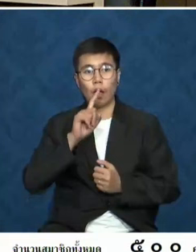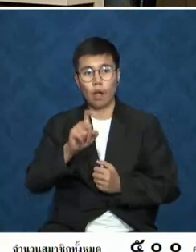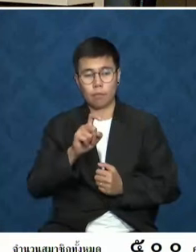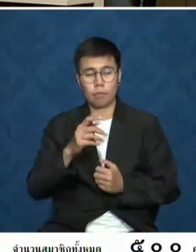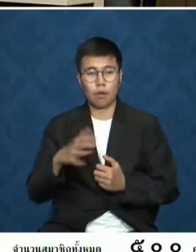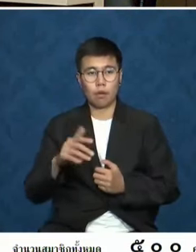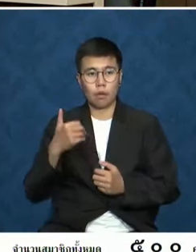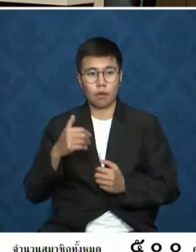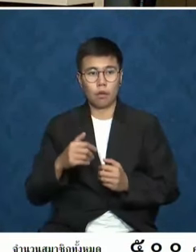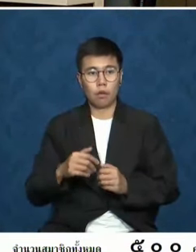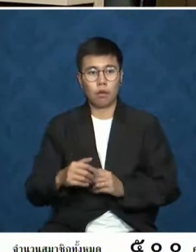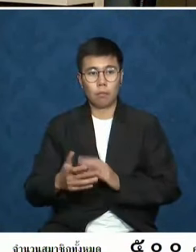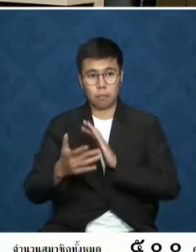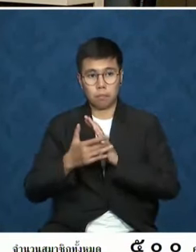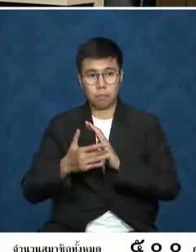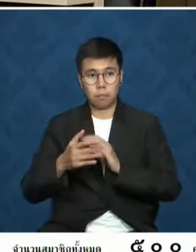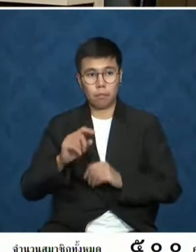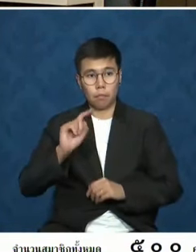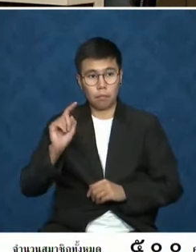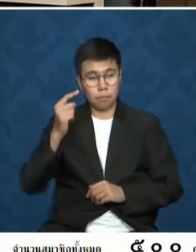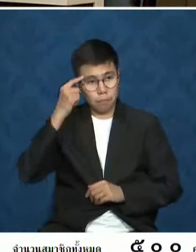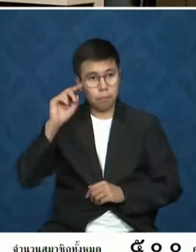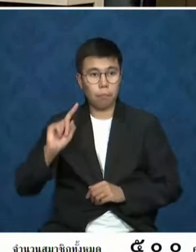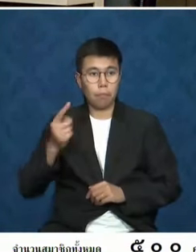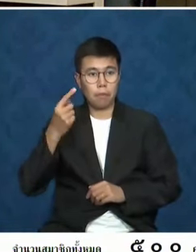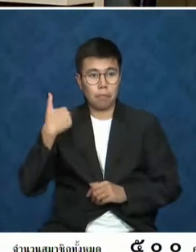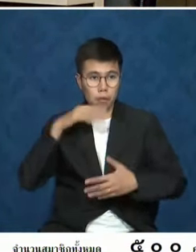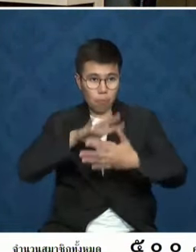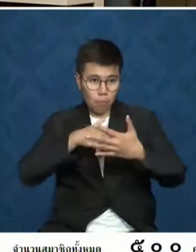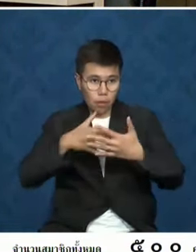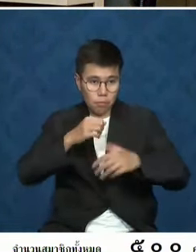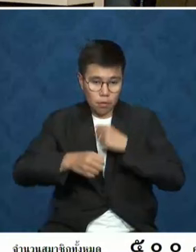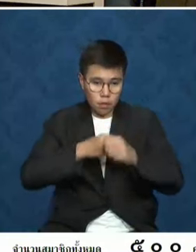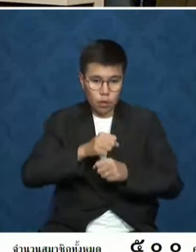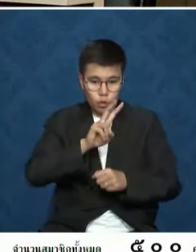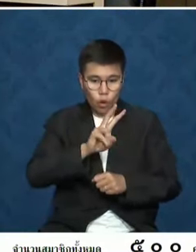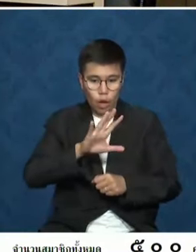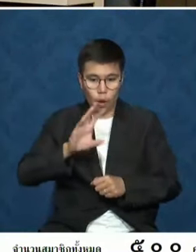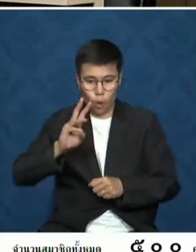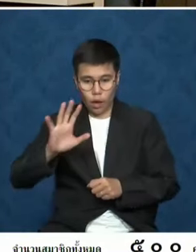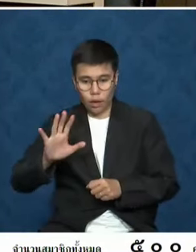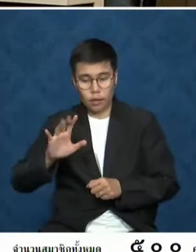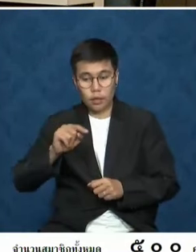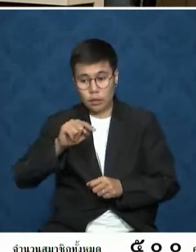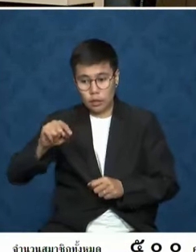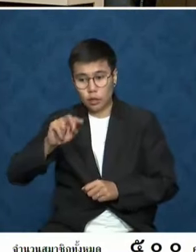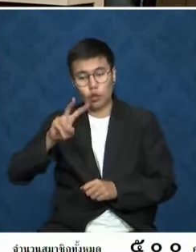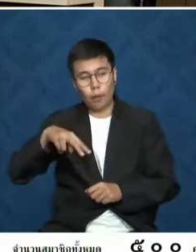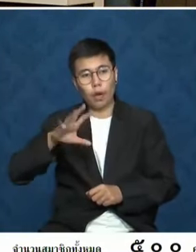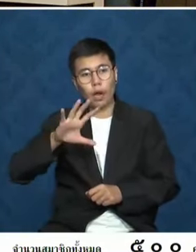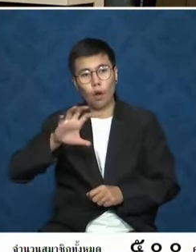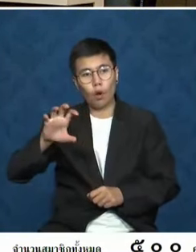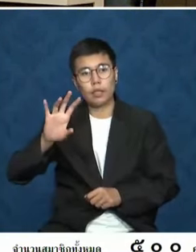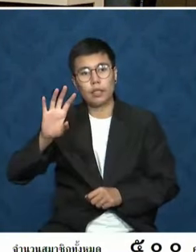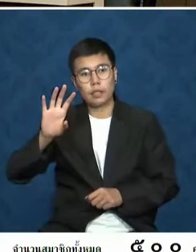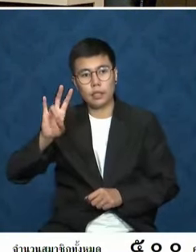เรื่องปัญญาประดิตนะครับท่านบอกวีแผน 2,565 ถึง 2,570